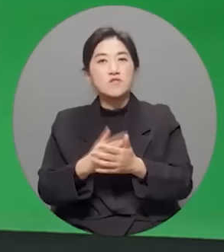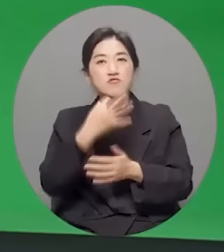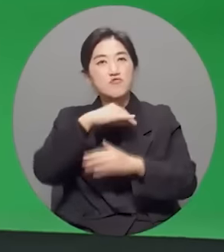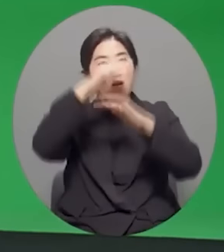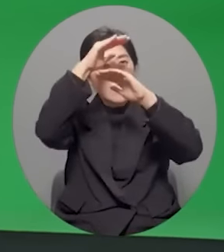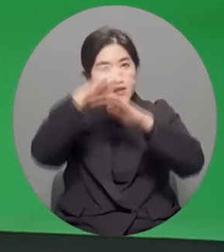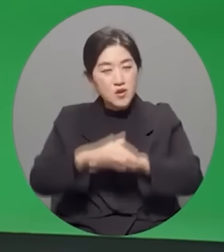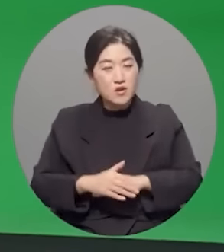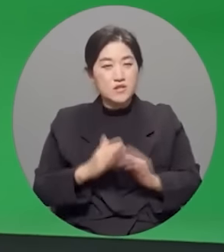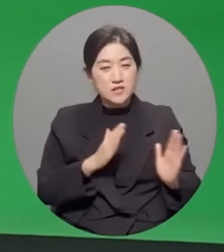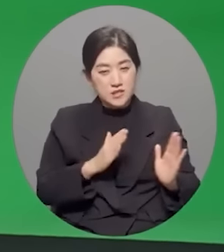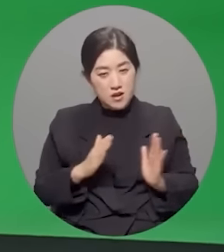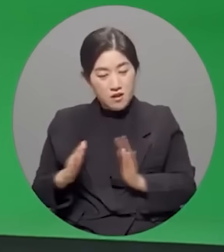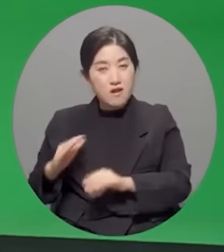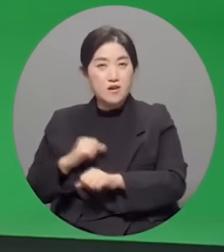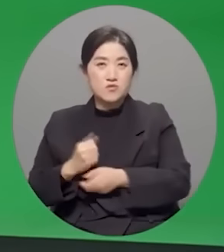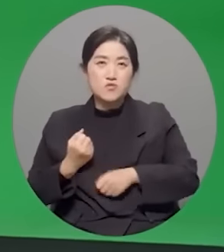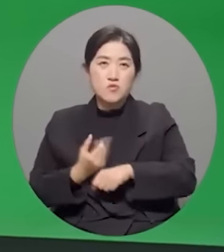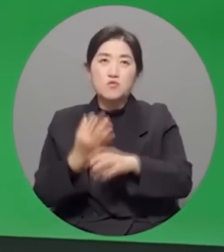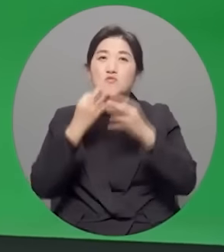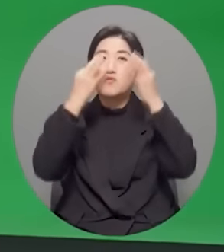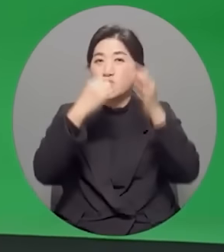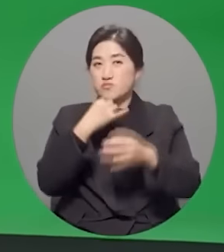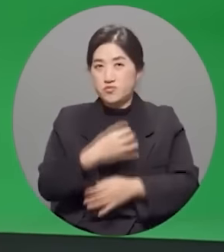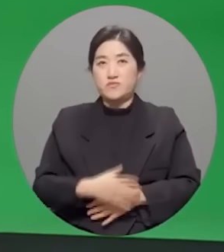내용으로 충실히 전달하고